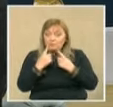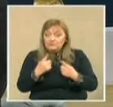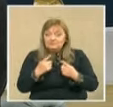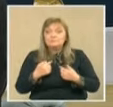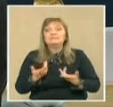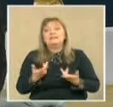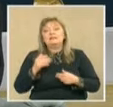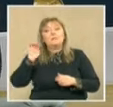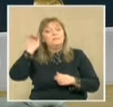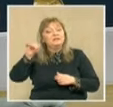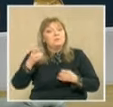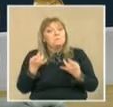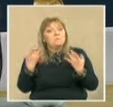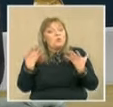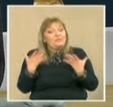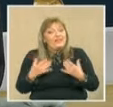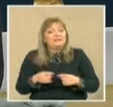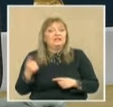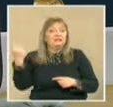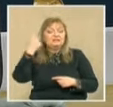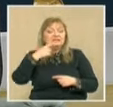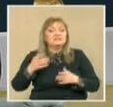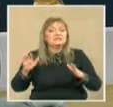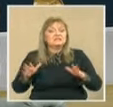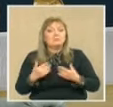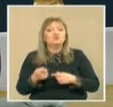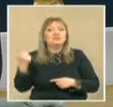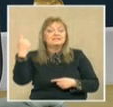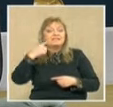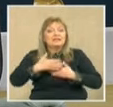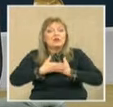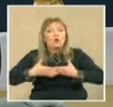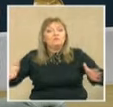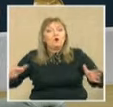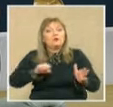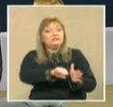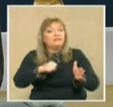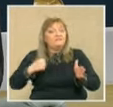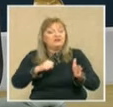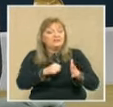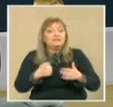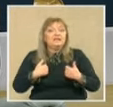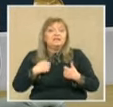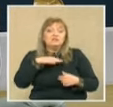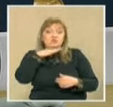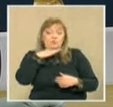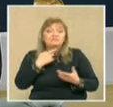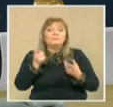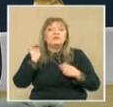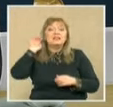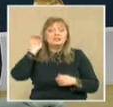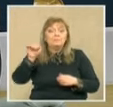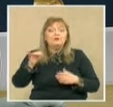с времето, да бъдем модерни. Деня започна с ден отворените врати, а ние се стараем да бъдем много комуникативни с нашите